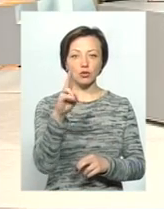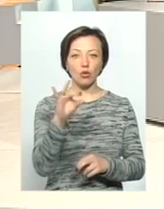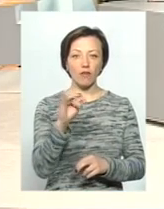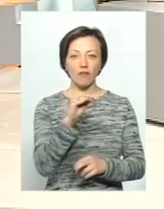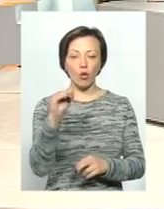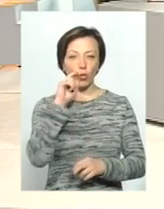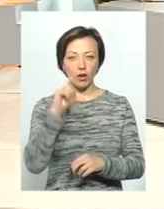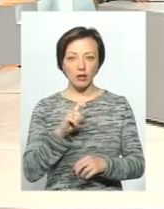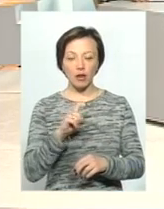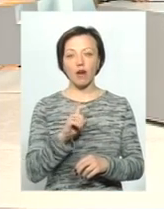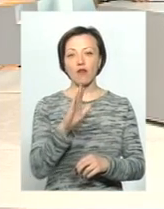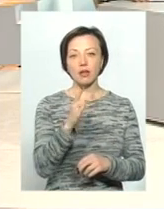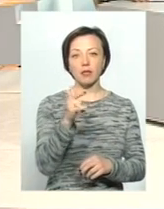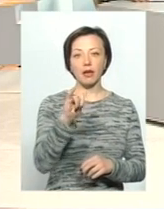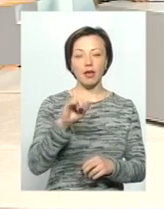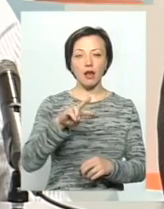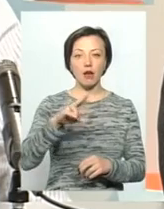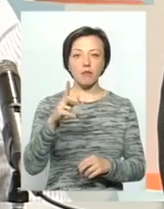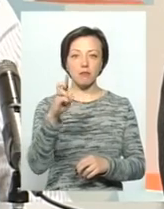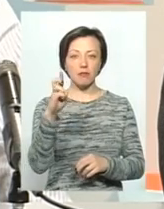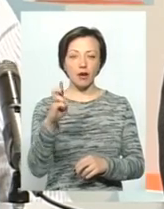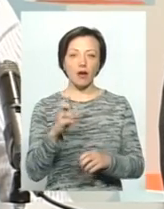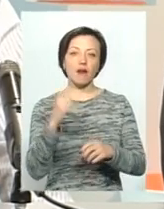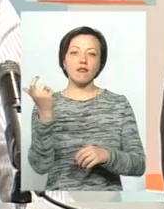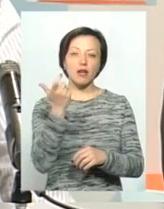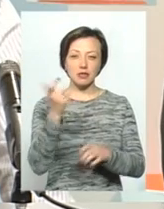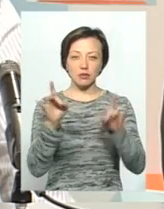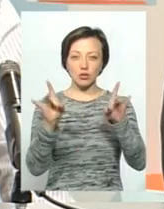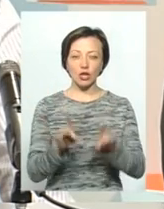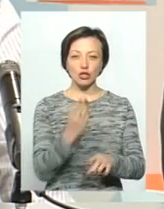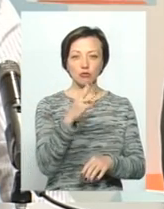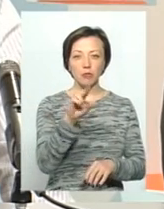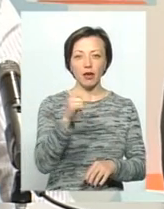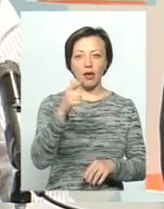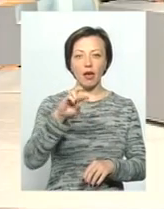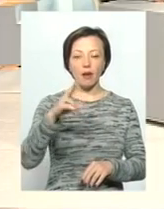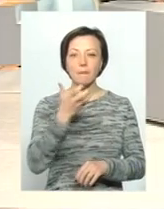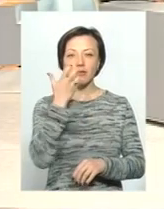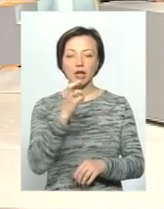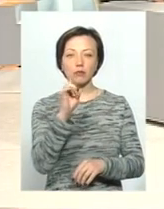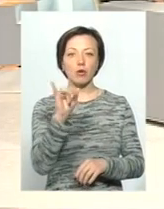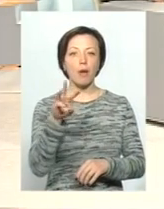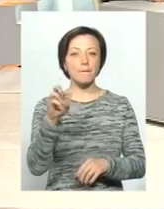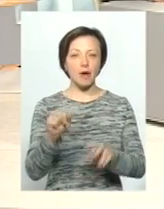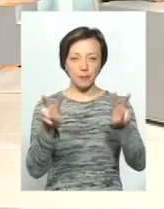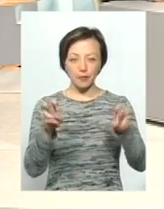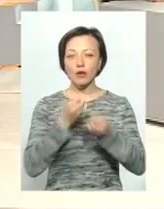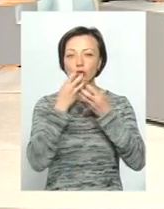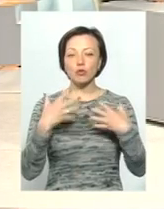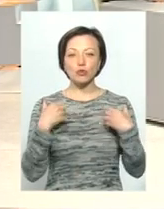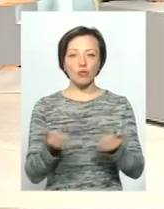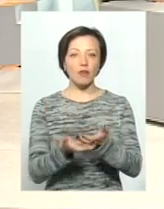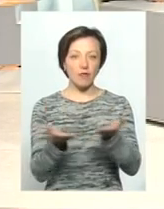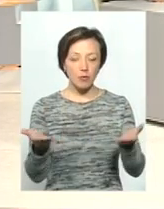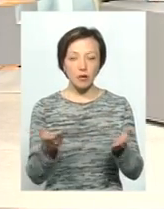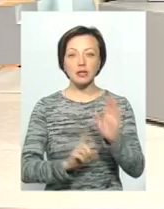Володимир Діль, власник ресторації «Шпігеля» та «Південна Брава». Доброго здоров'я, шановні гості. І, власне, насамперед,